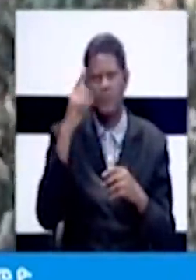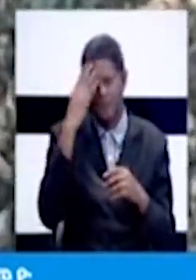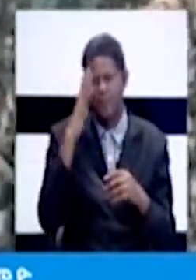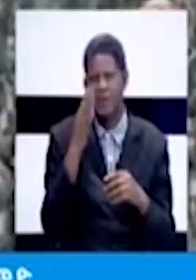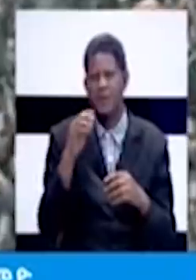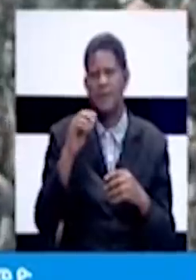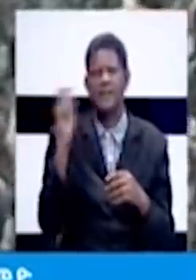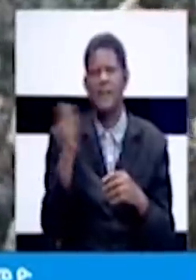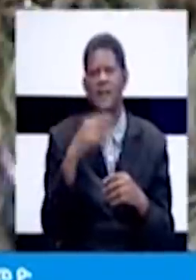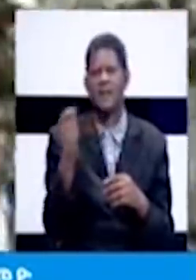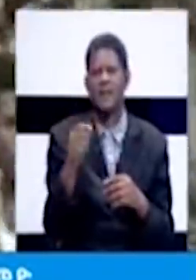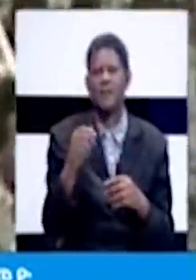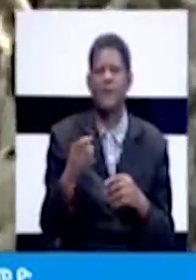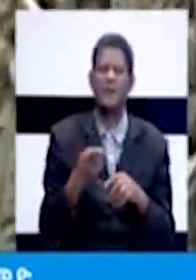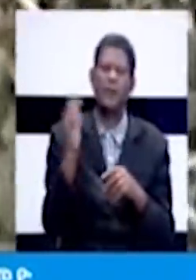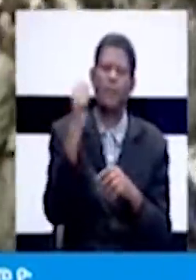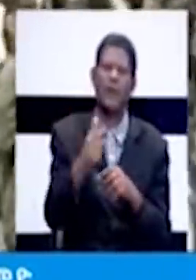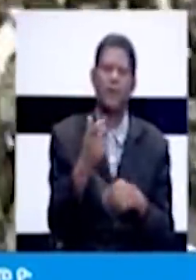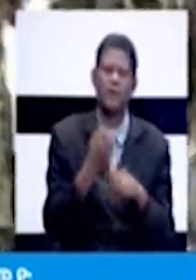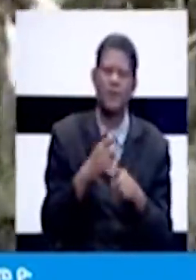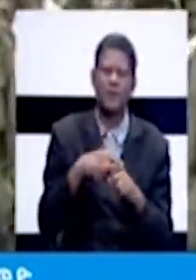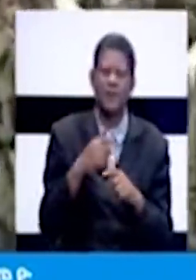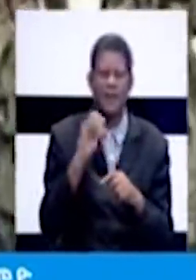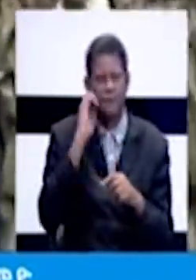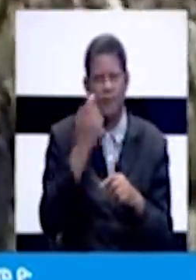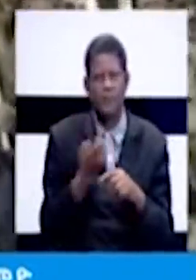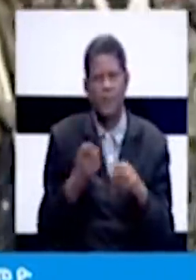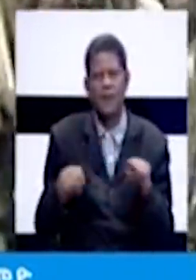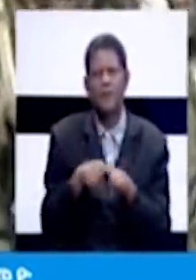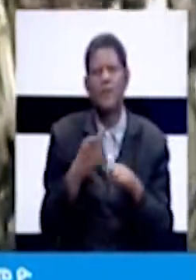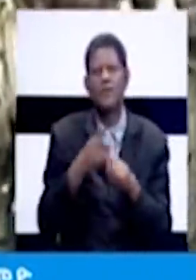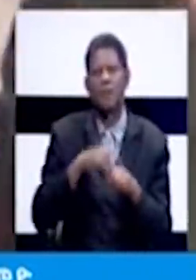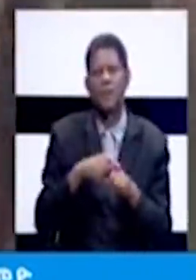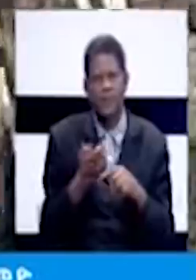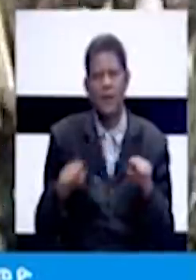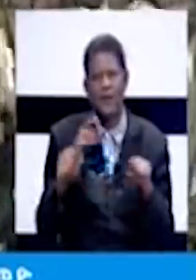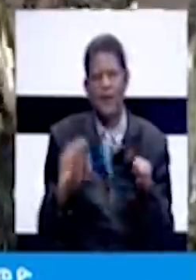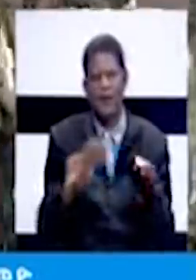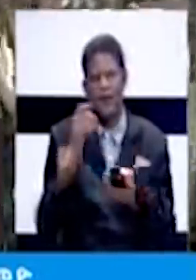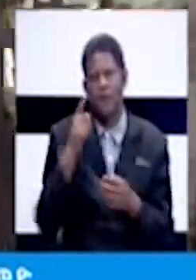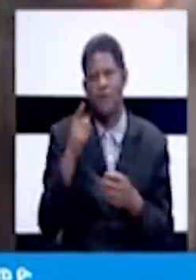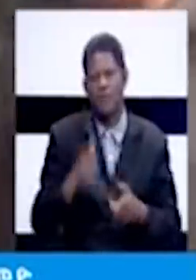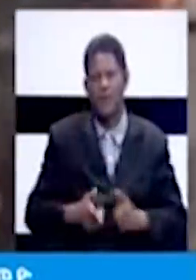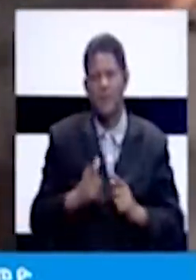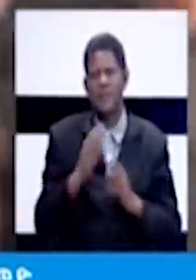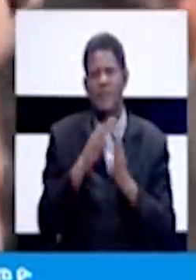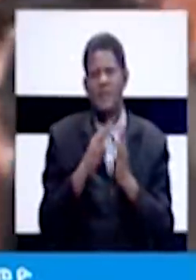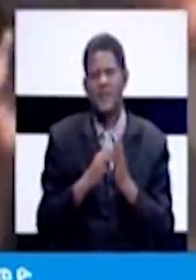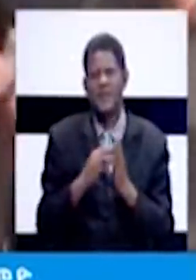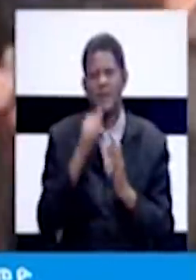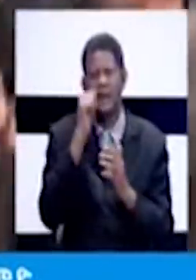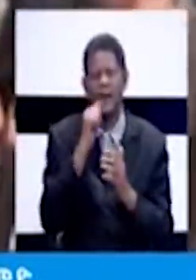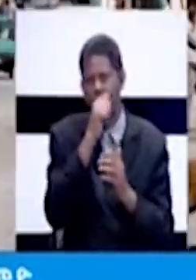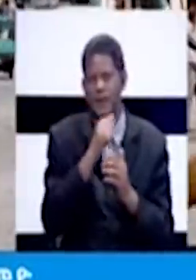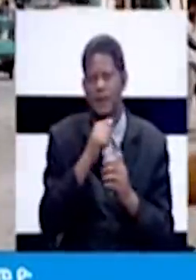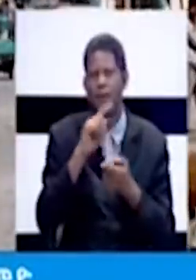كم زبال بترغاغا من سعرت توغليوم كم متملسون زحبرتم نمرتي حزدما سرعات ابي احمدن مشارختون داغم حمد